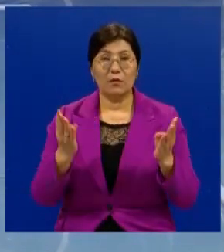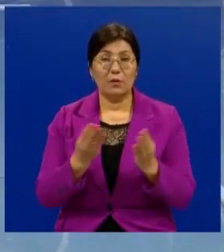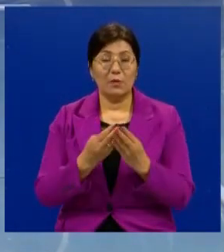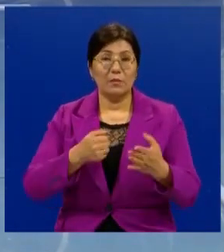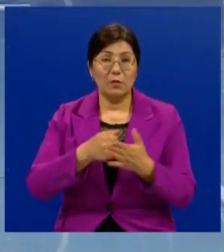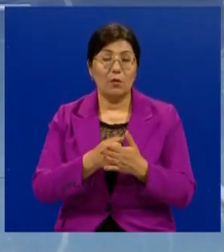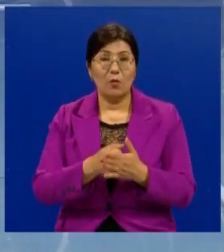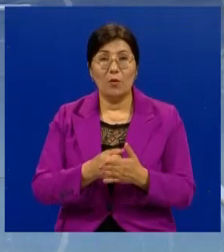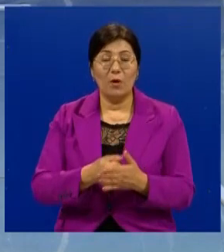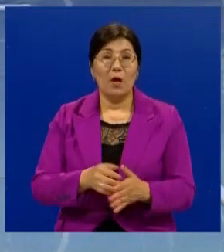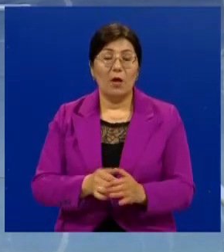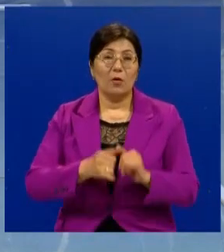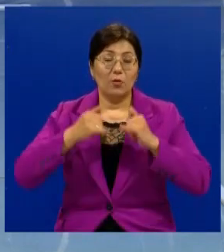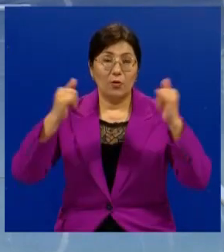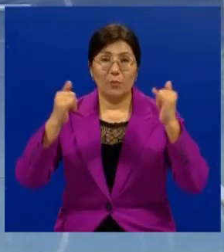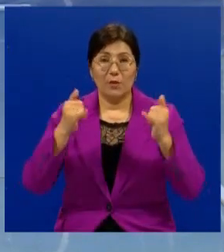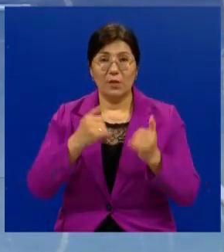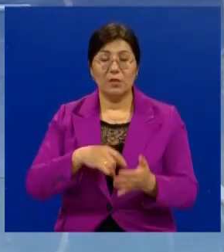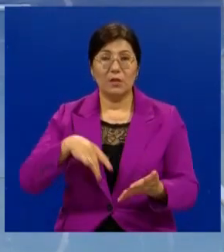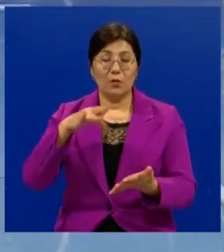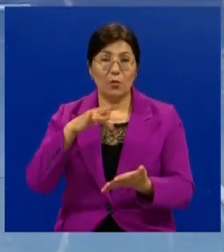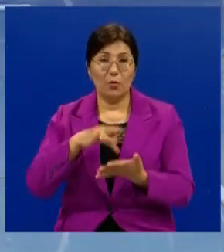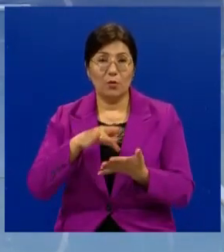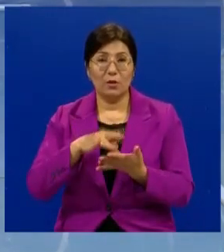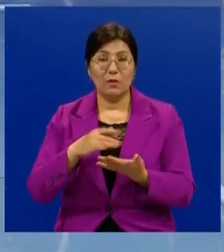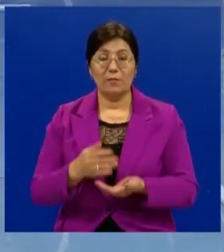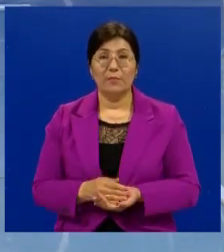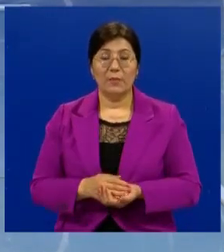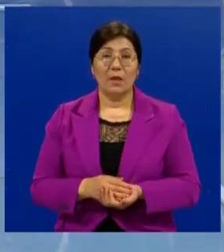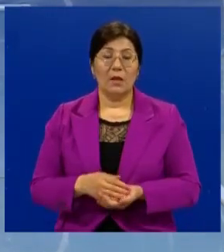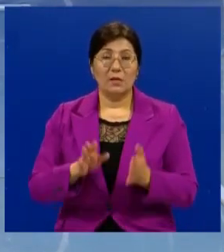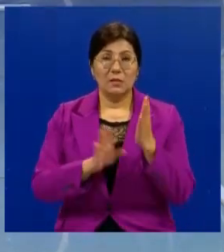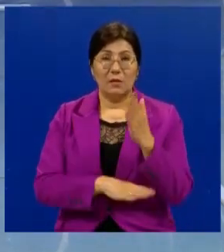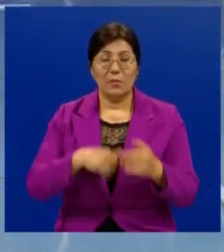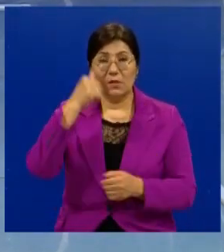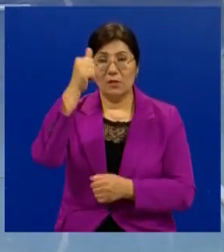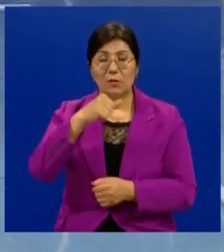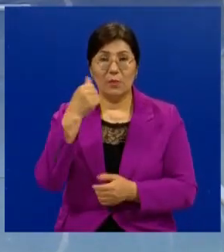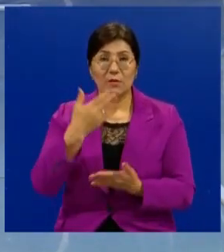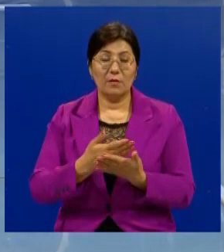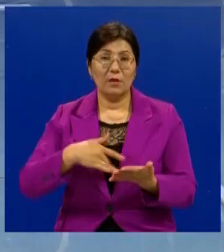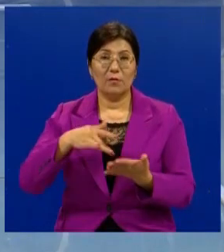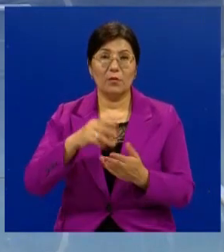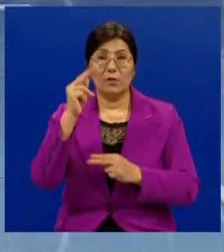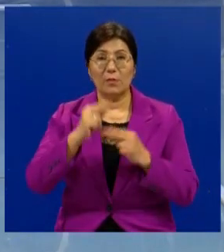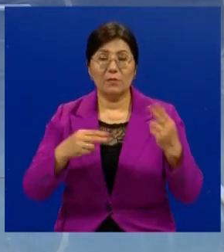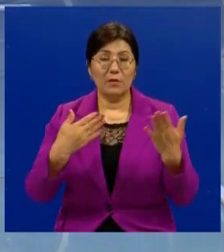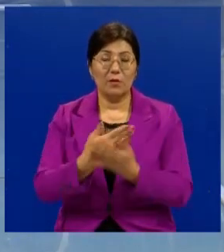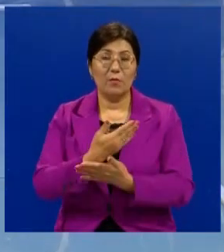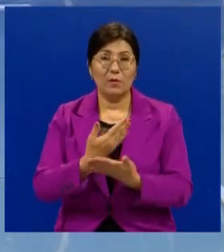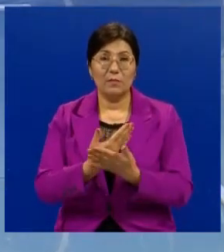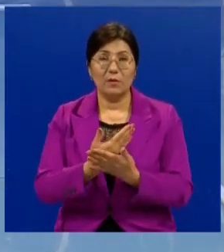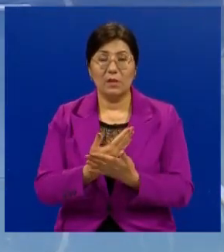промышленно развитых областных центров Западного Казахстана. За последние годы в городе построено множество новых